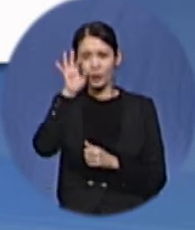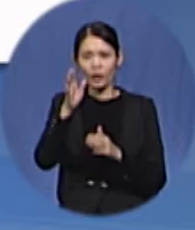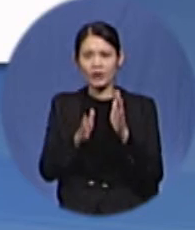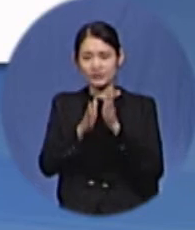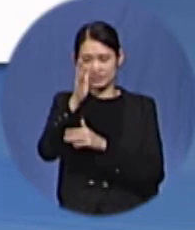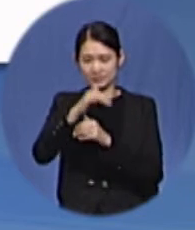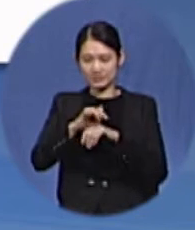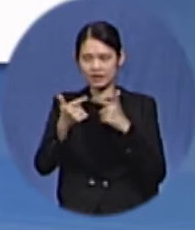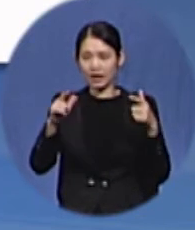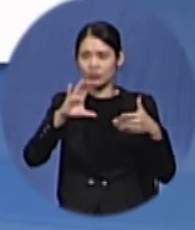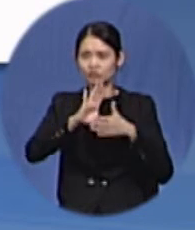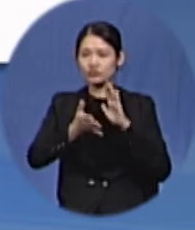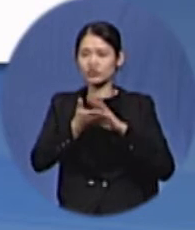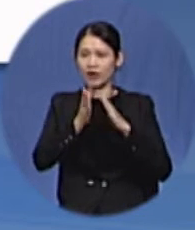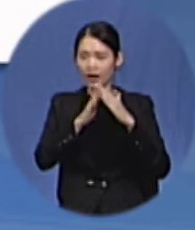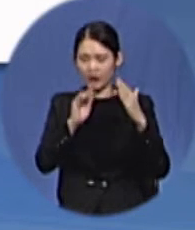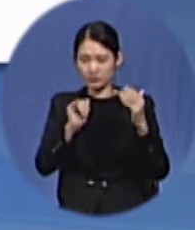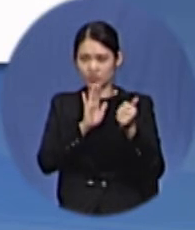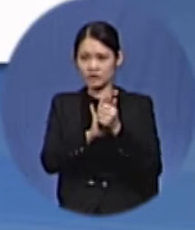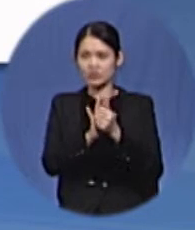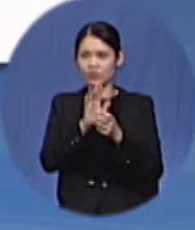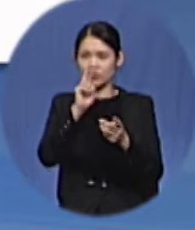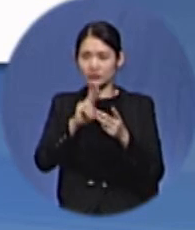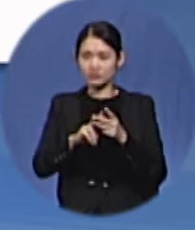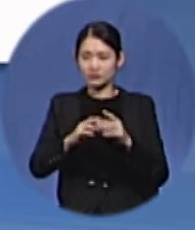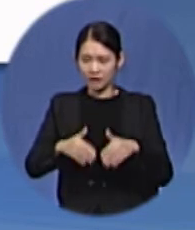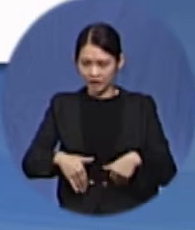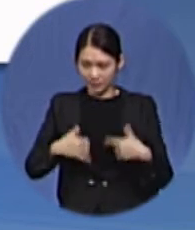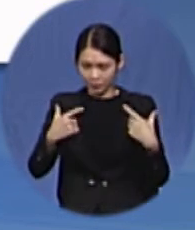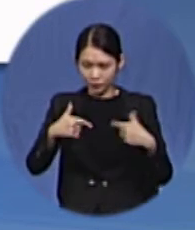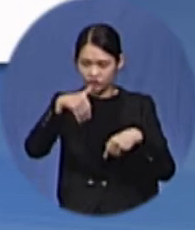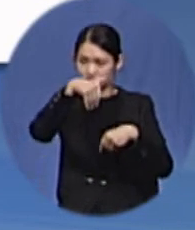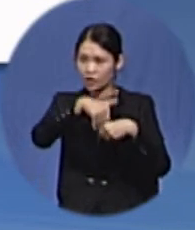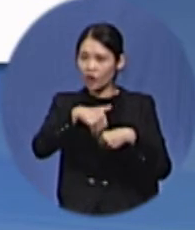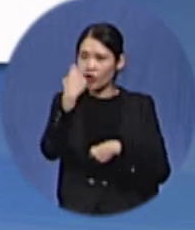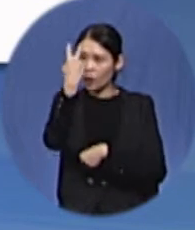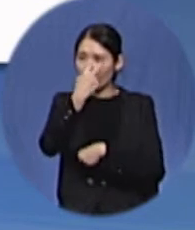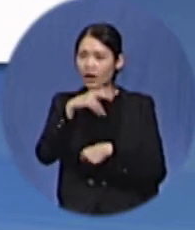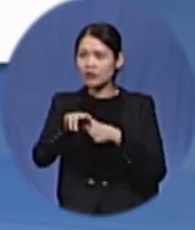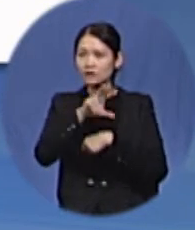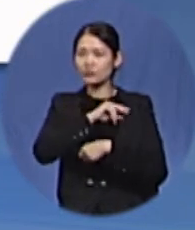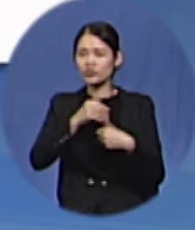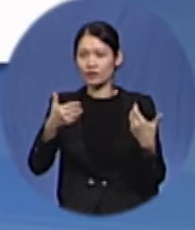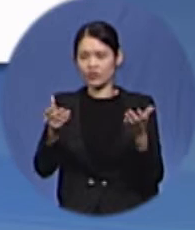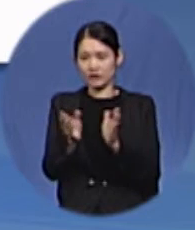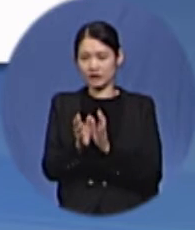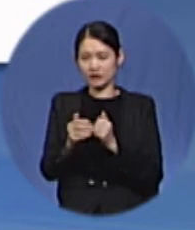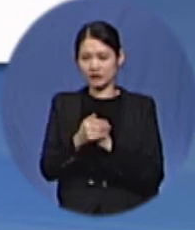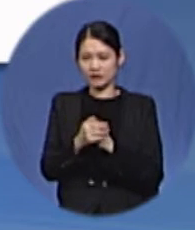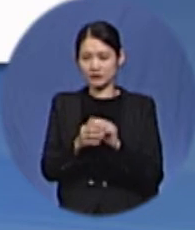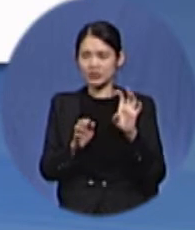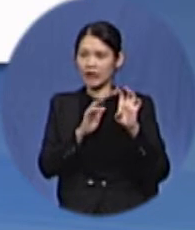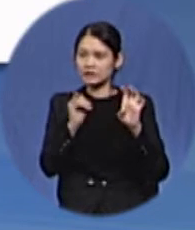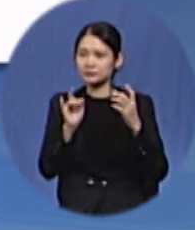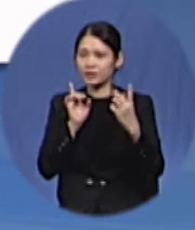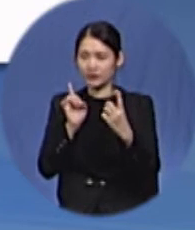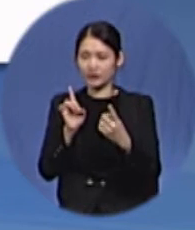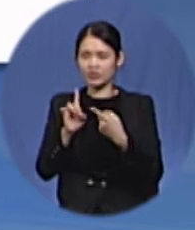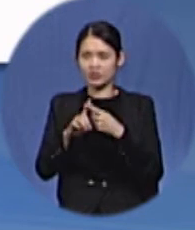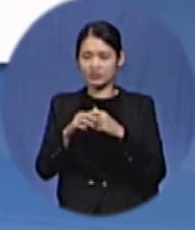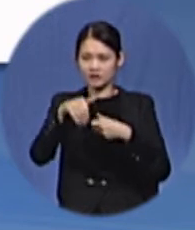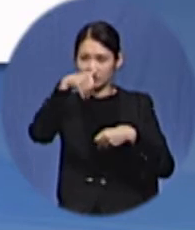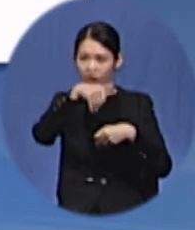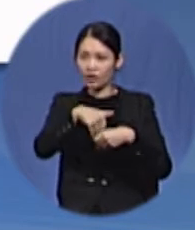포항시 다문화가족지원센터와 남구선거관리위원회는 결혼 이민 여성 40여 명을 대상으로 선거